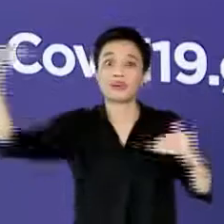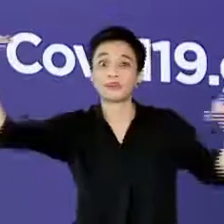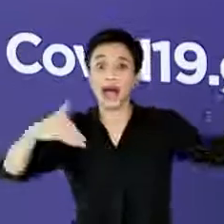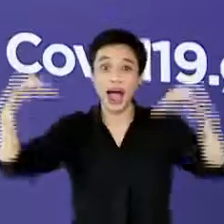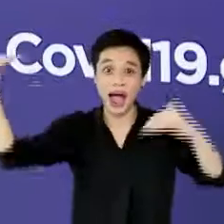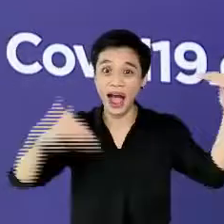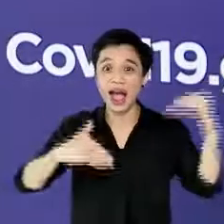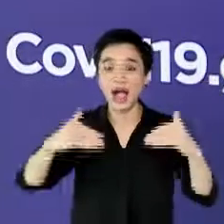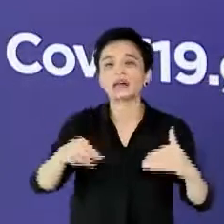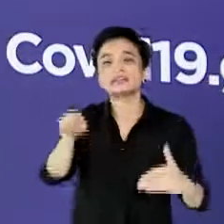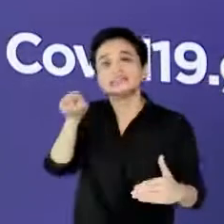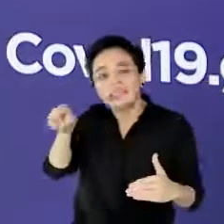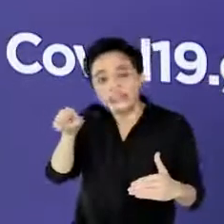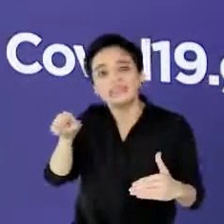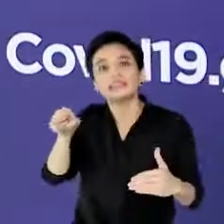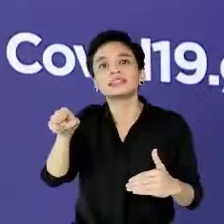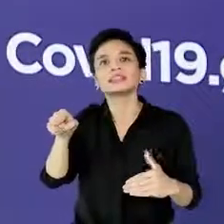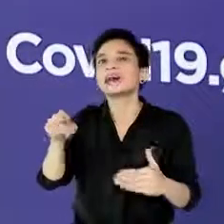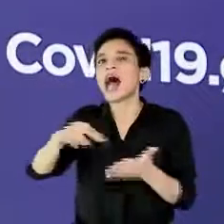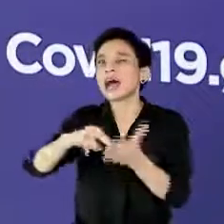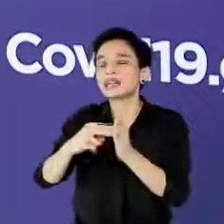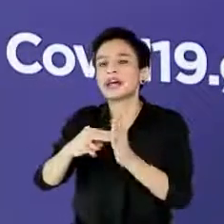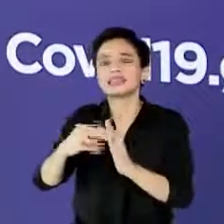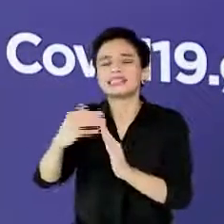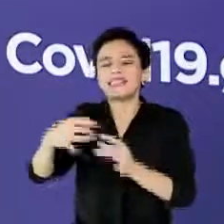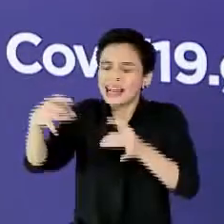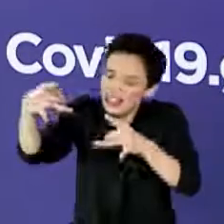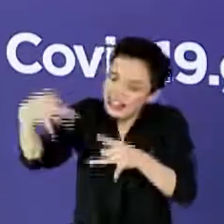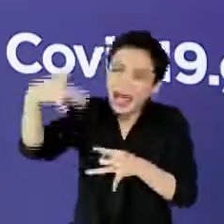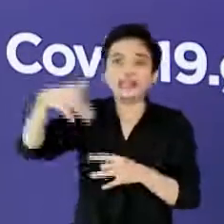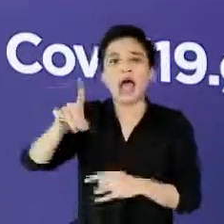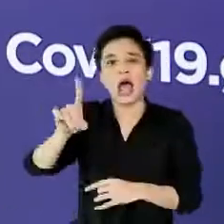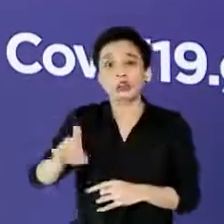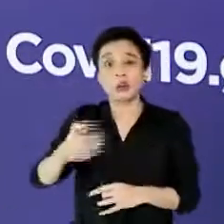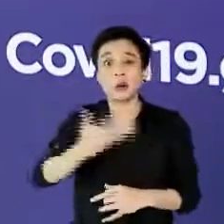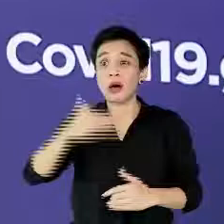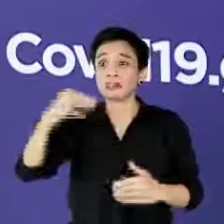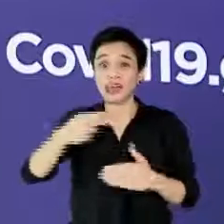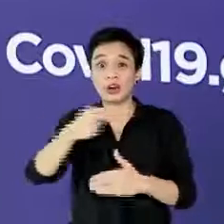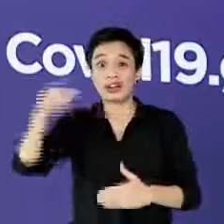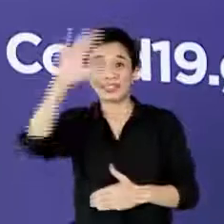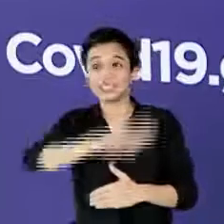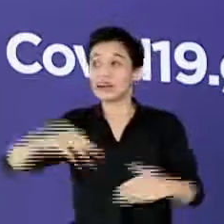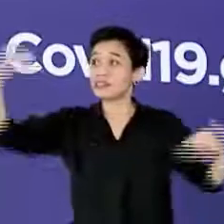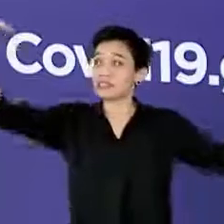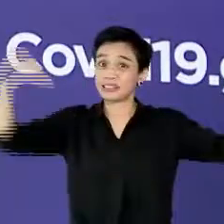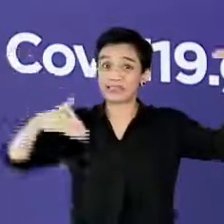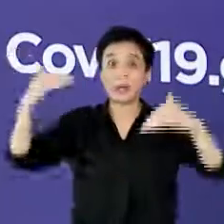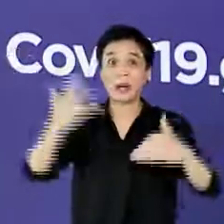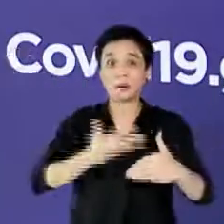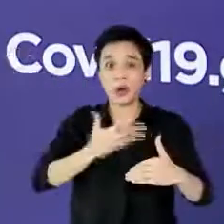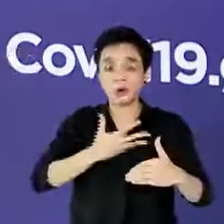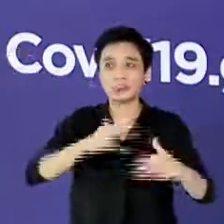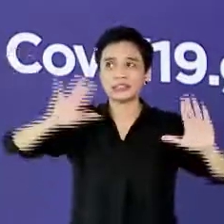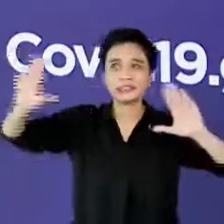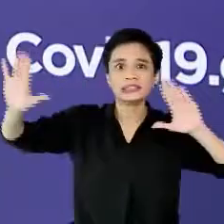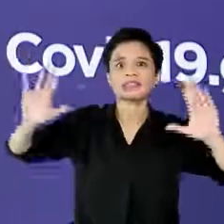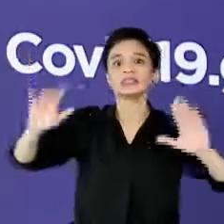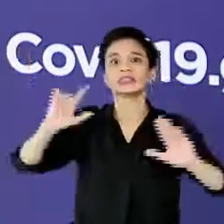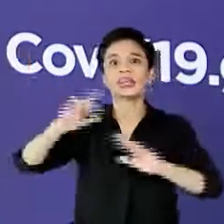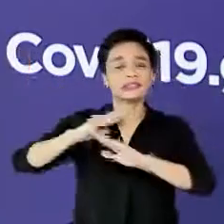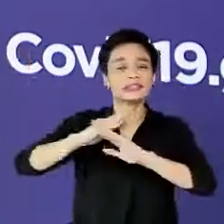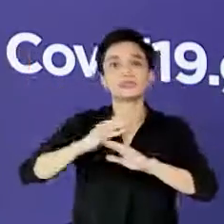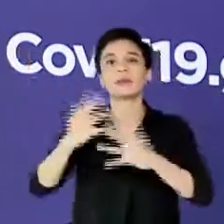evaluasi dan memang benar-benar mengetatkan hal tersebut agar varian yang lain juga tidak akan masuk ke Indonesia